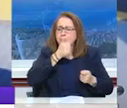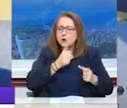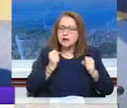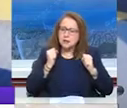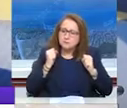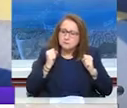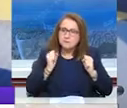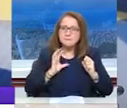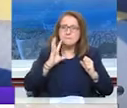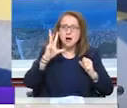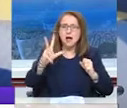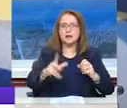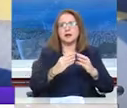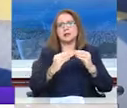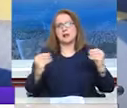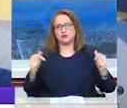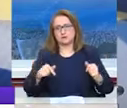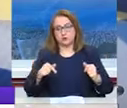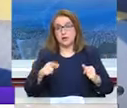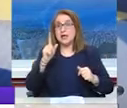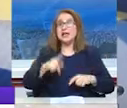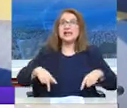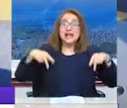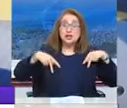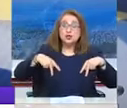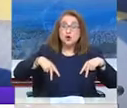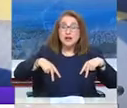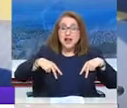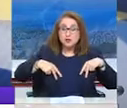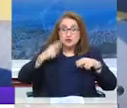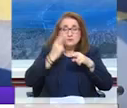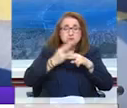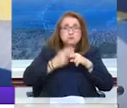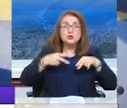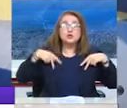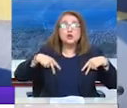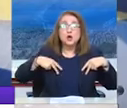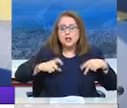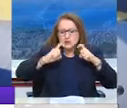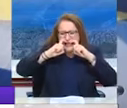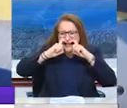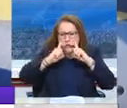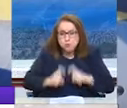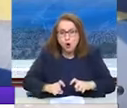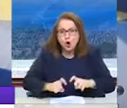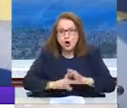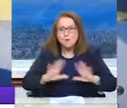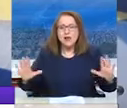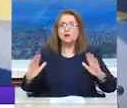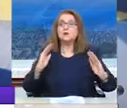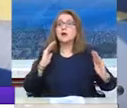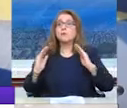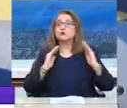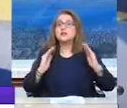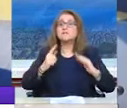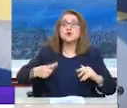Και το κράτος, κυρίως το κράτος, έχει την υποχρέωση έναντι όλων να διασφαλίζει ασφαλές